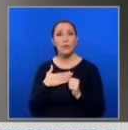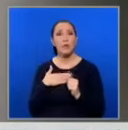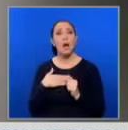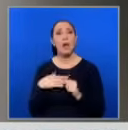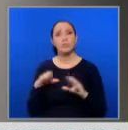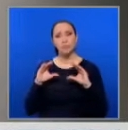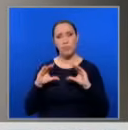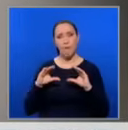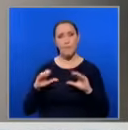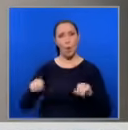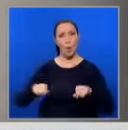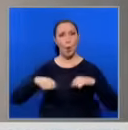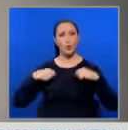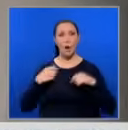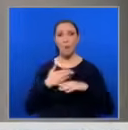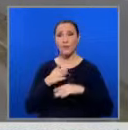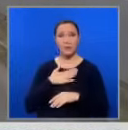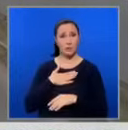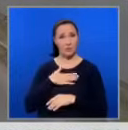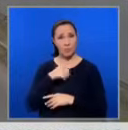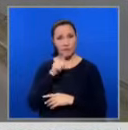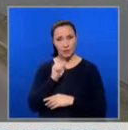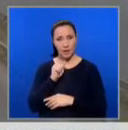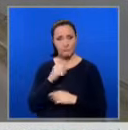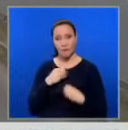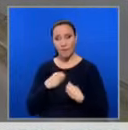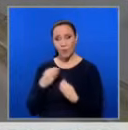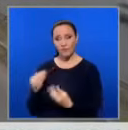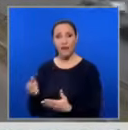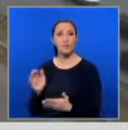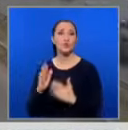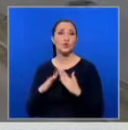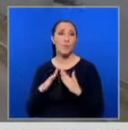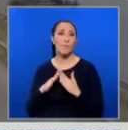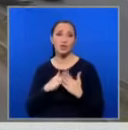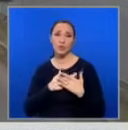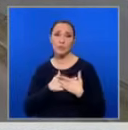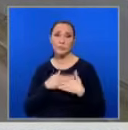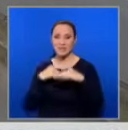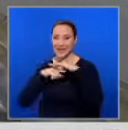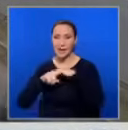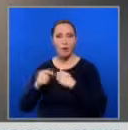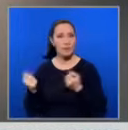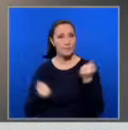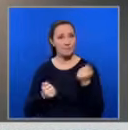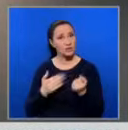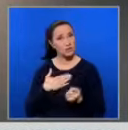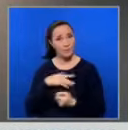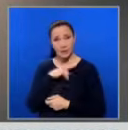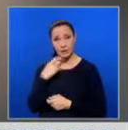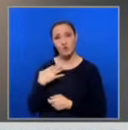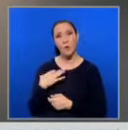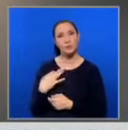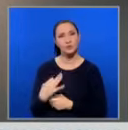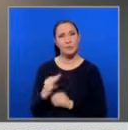отдела, водичка винаги да си имат. Поверяването на домашен любимец на нелегални превозвачи крие рискове.